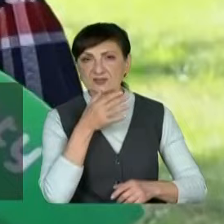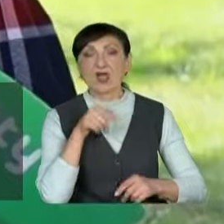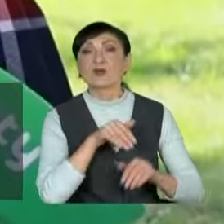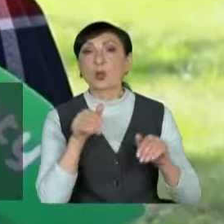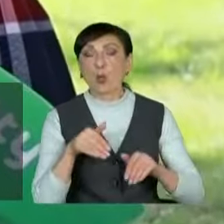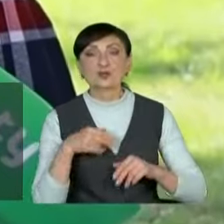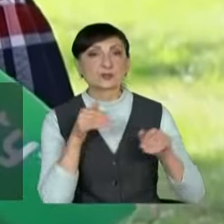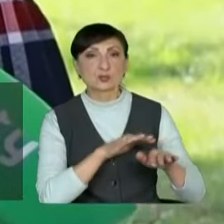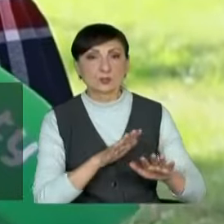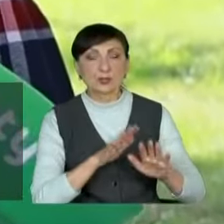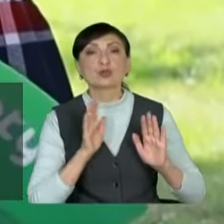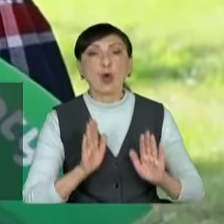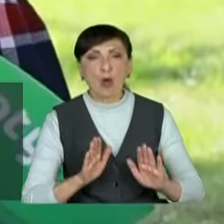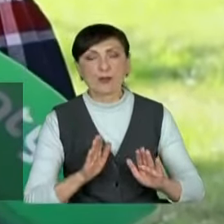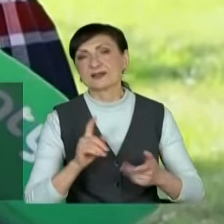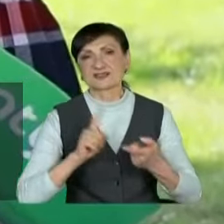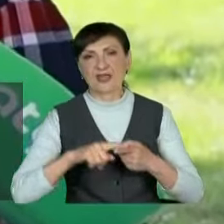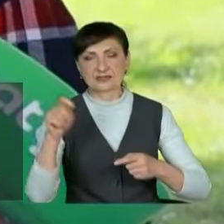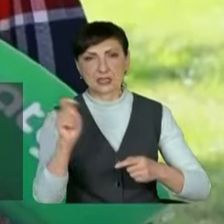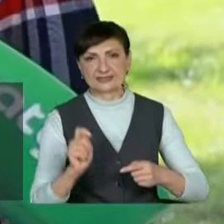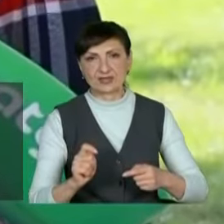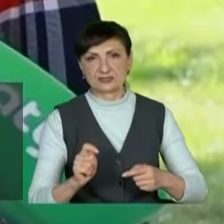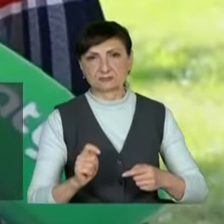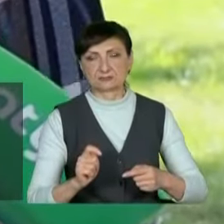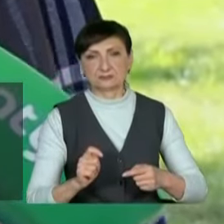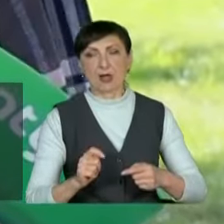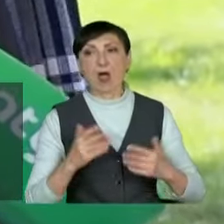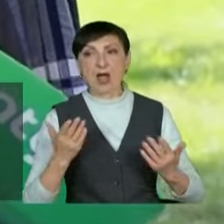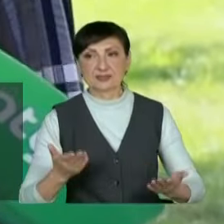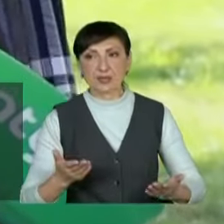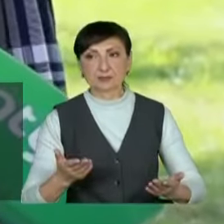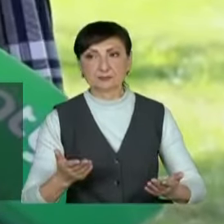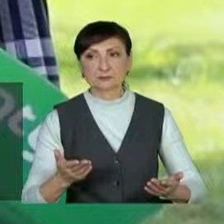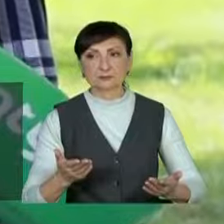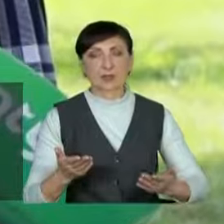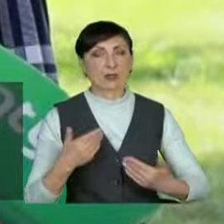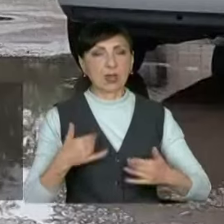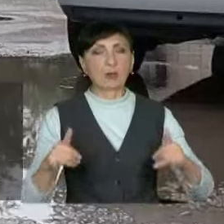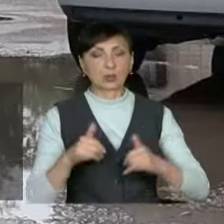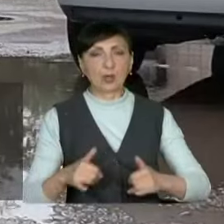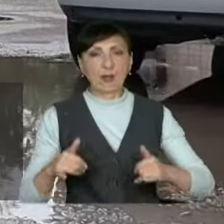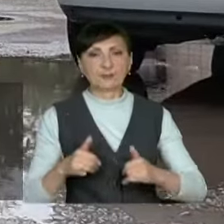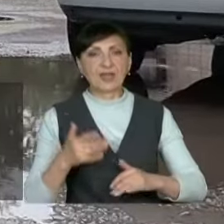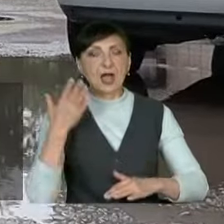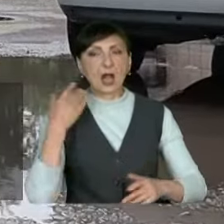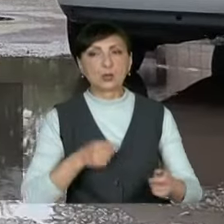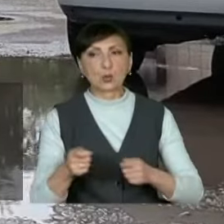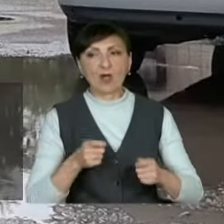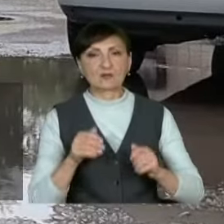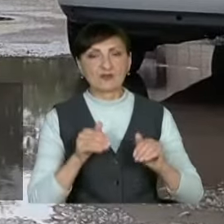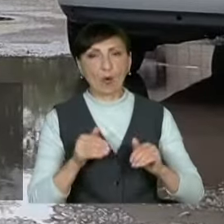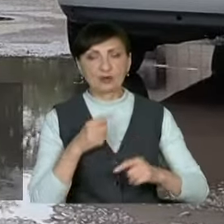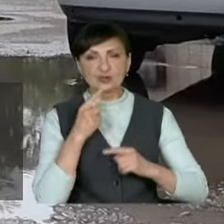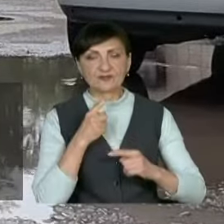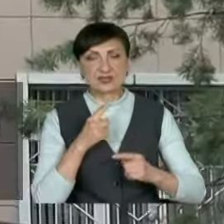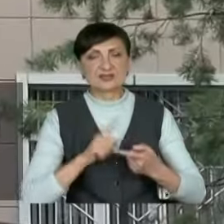колледж мы поступили только исключительно из-за этого. А теперь нам некуда. Ранее руководство колледжа заявило,